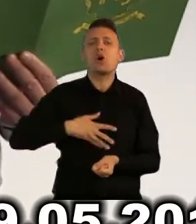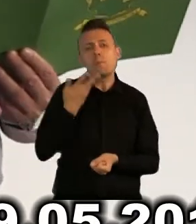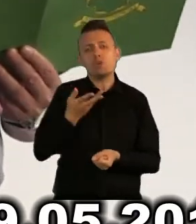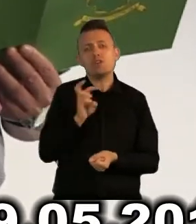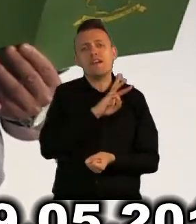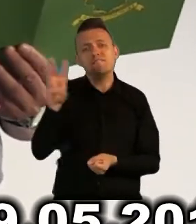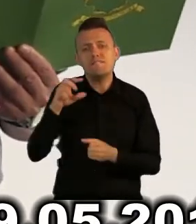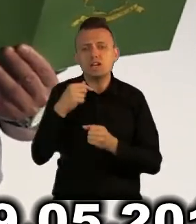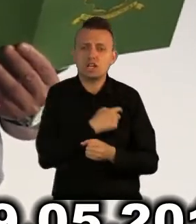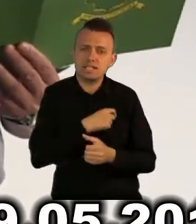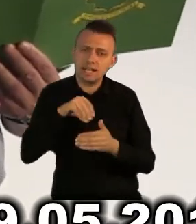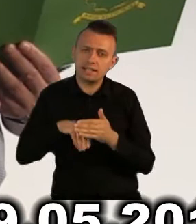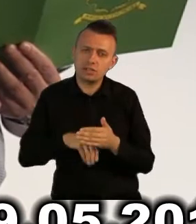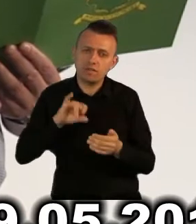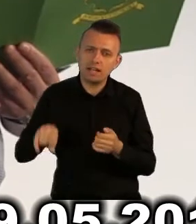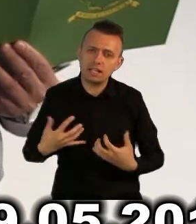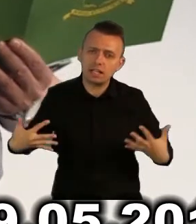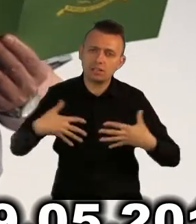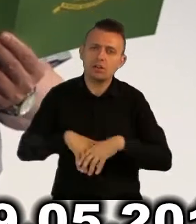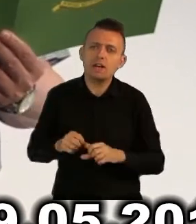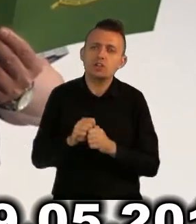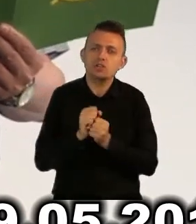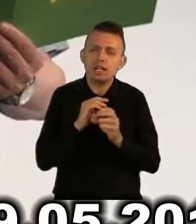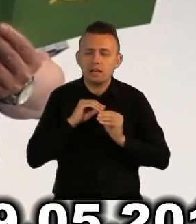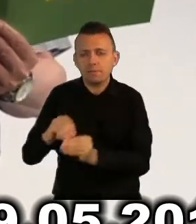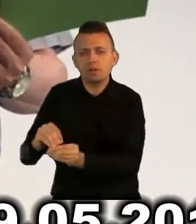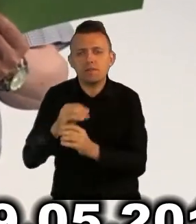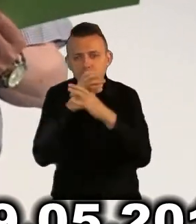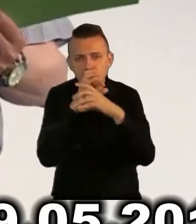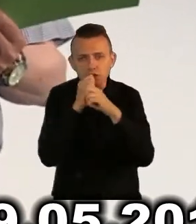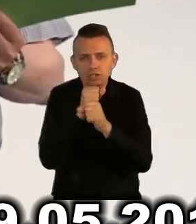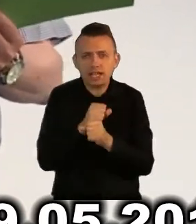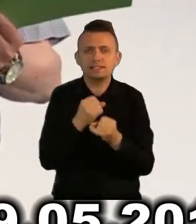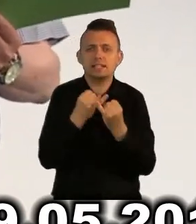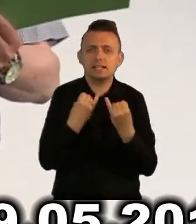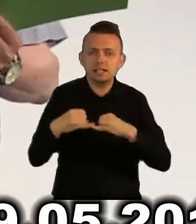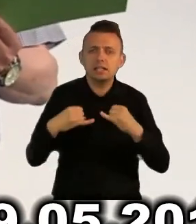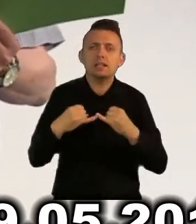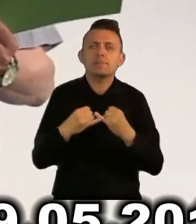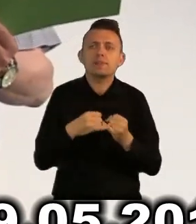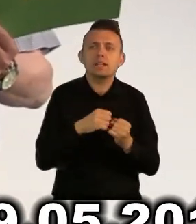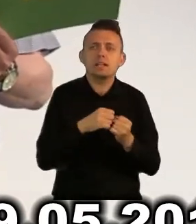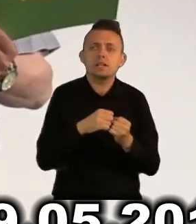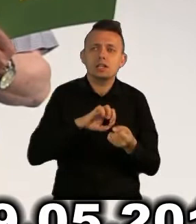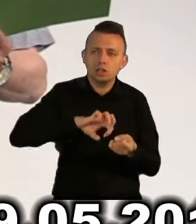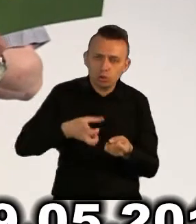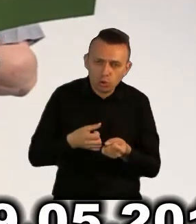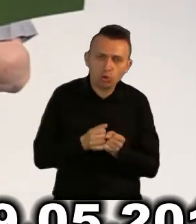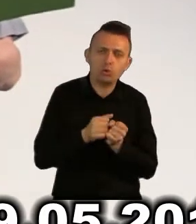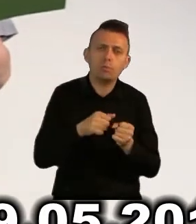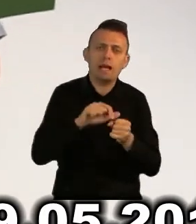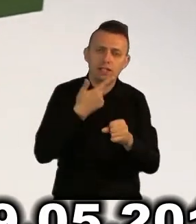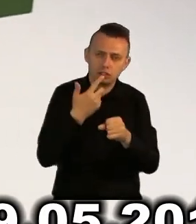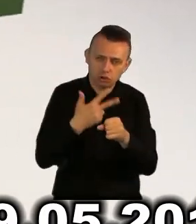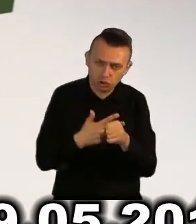zaangażowania, z jakim stowarzyszenie prowadzi orkiestrę Dętą Klonowia, która jest grupą rekonstrukcyjną orkiestry Dęty 37.